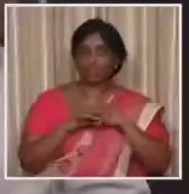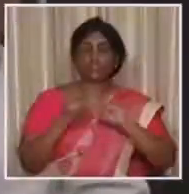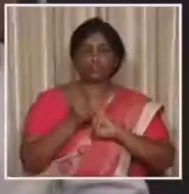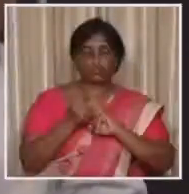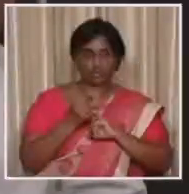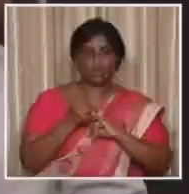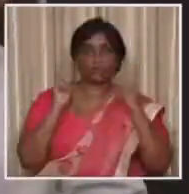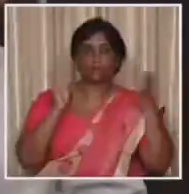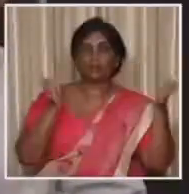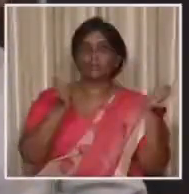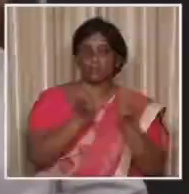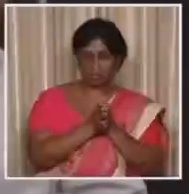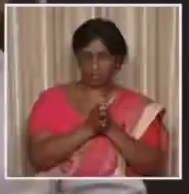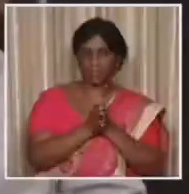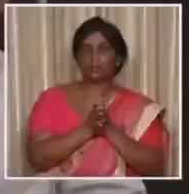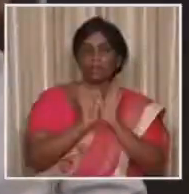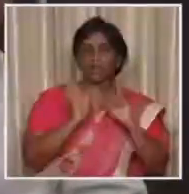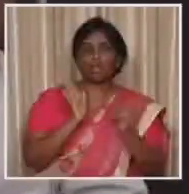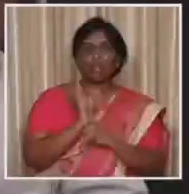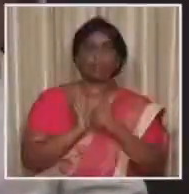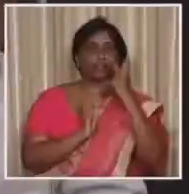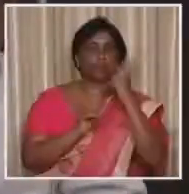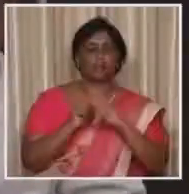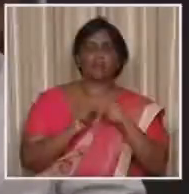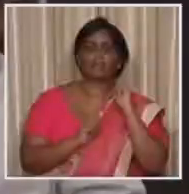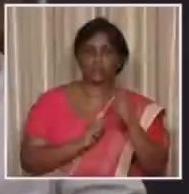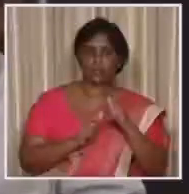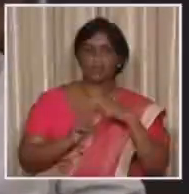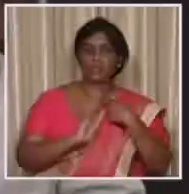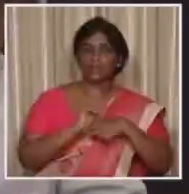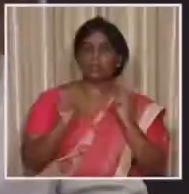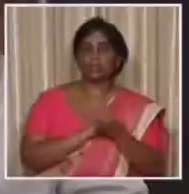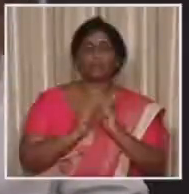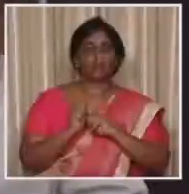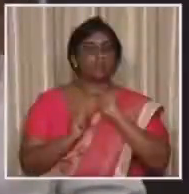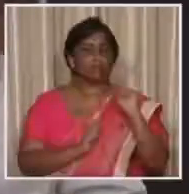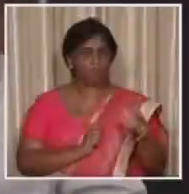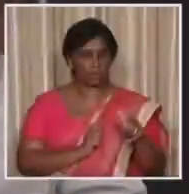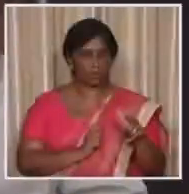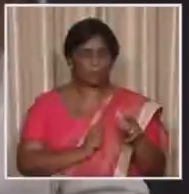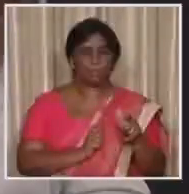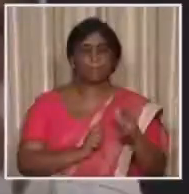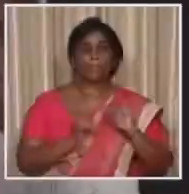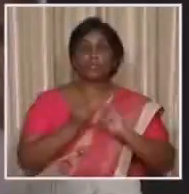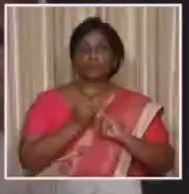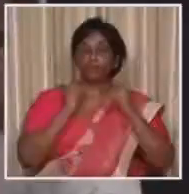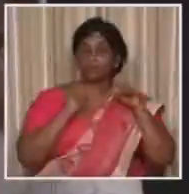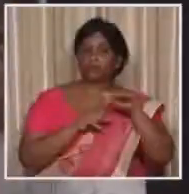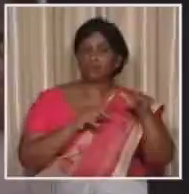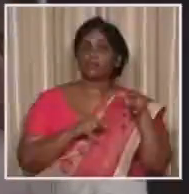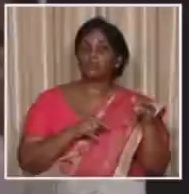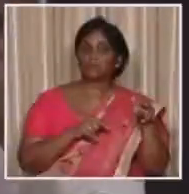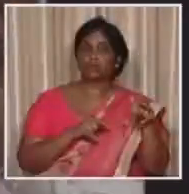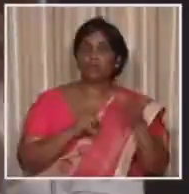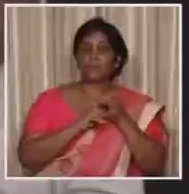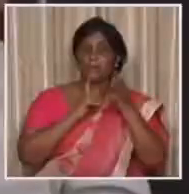සුගද්දාස ක්‍රීඩාංගනයට යටතේ තමයි තියෙන. හැබැයි 102,000යි ගෙවන්නේ ශ්‍රී ලංකා ක්‍රිකට් ටීම් මාසෙට. එතකොට සුගද්දාස ක්‍රීඩාංගනය බැලුවොත්